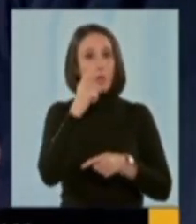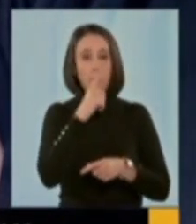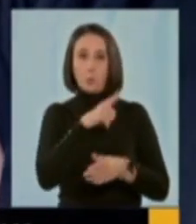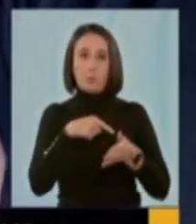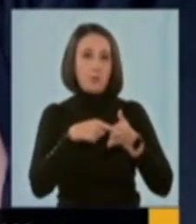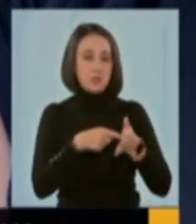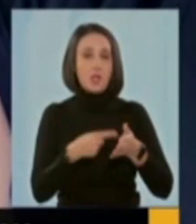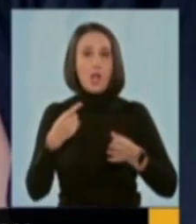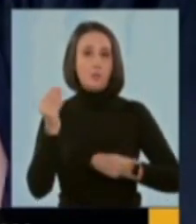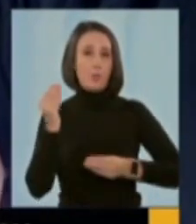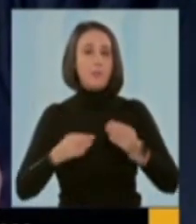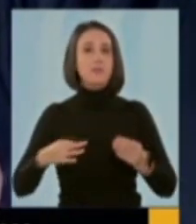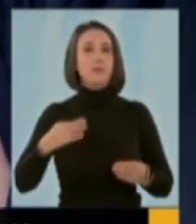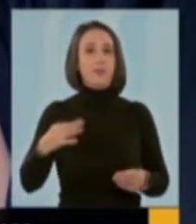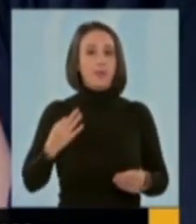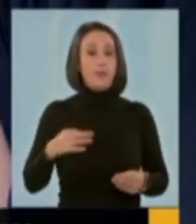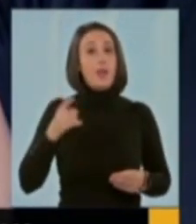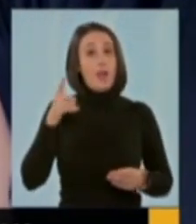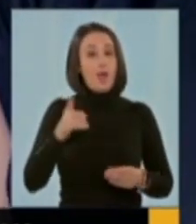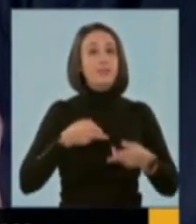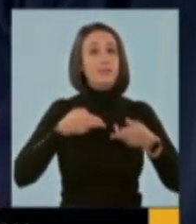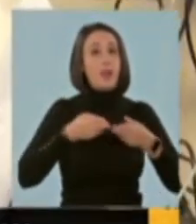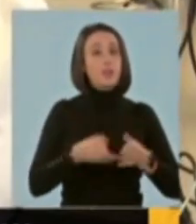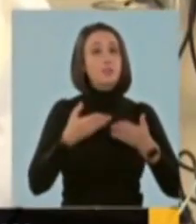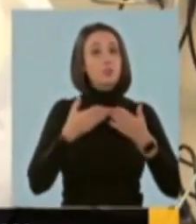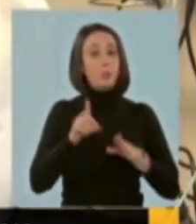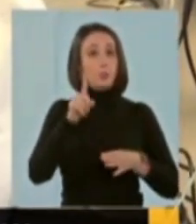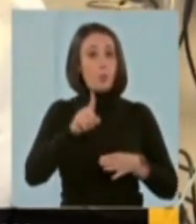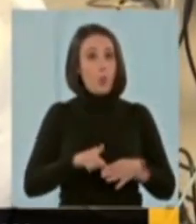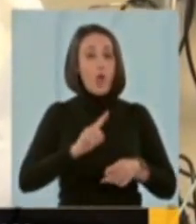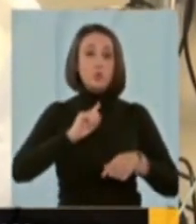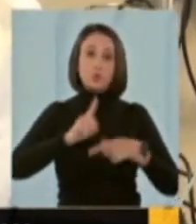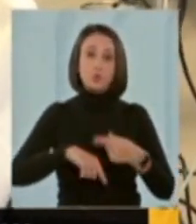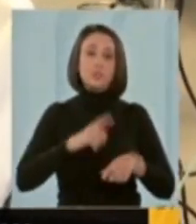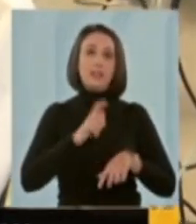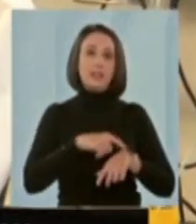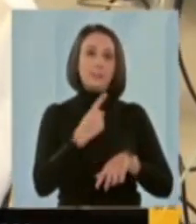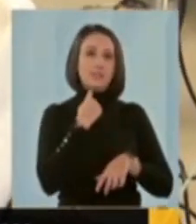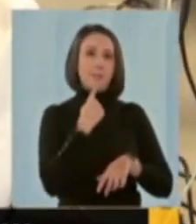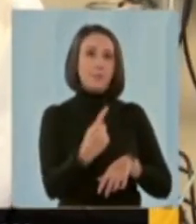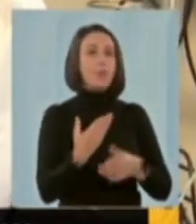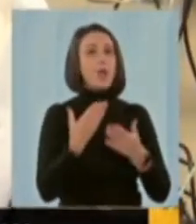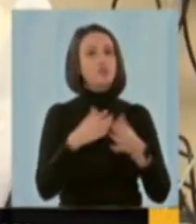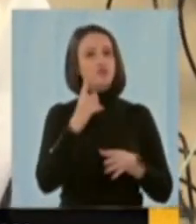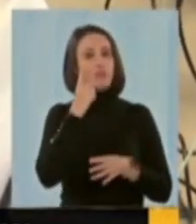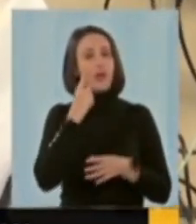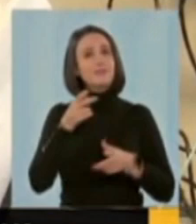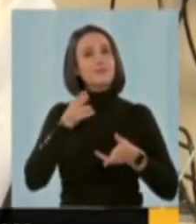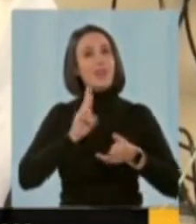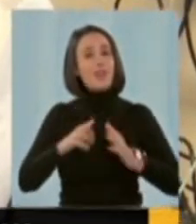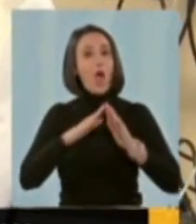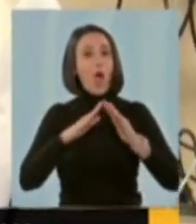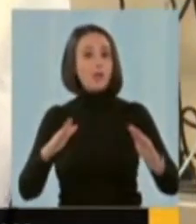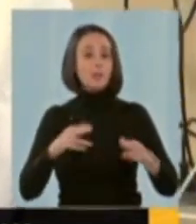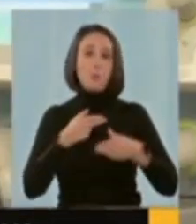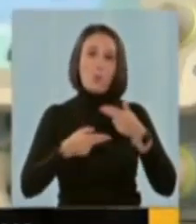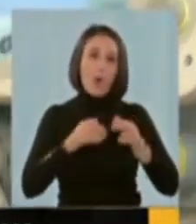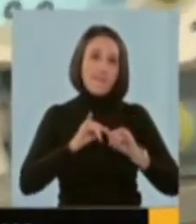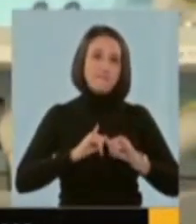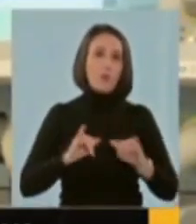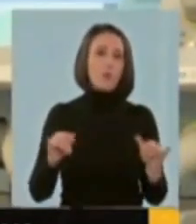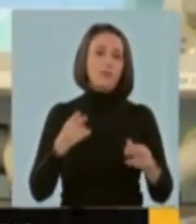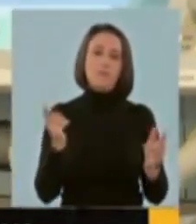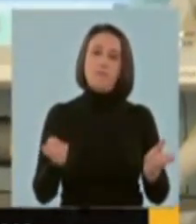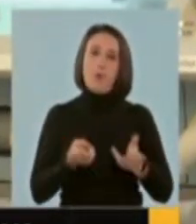nu prezenta alte comorbidități. El a fost internat la începutul lunii, după ce timp de o săptămână a încercat să se trateze acasă. Boala a evoluat